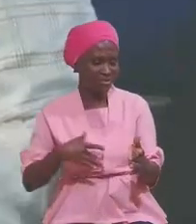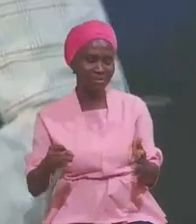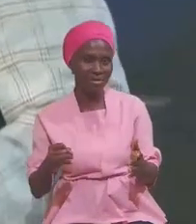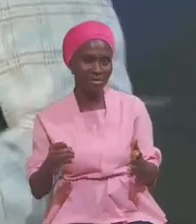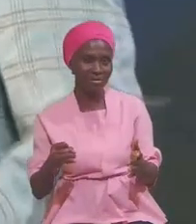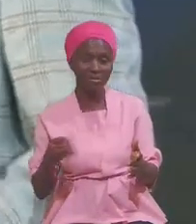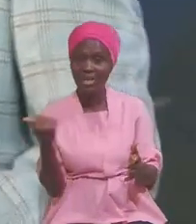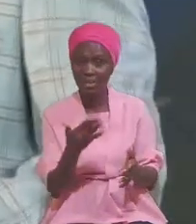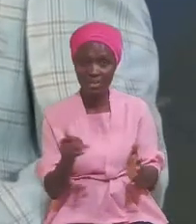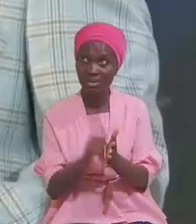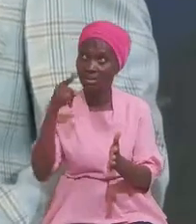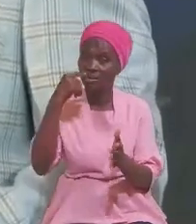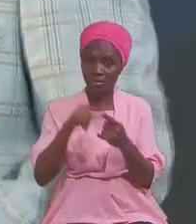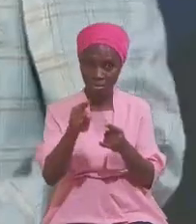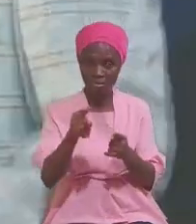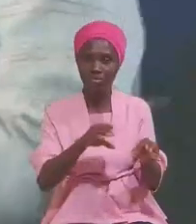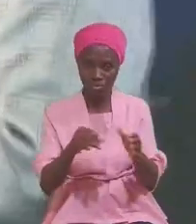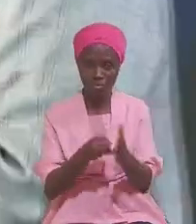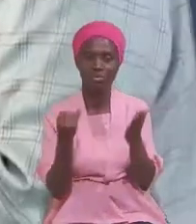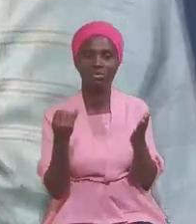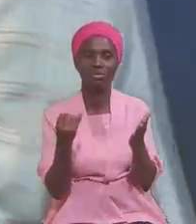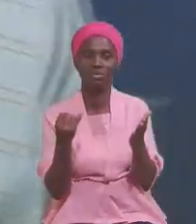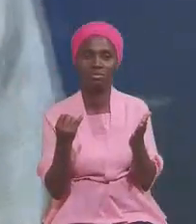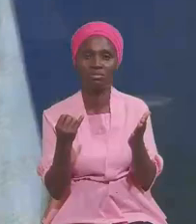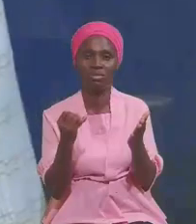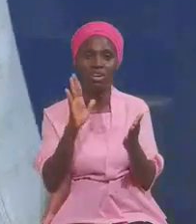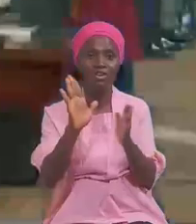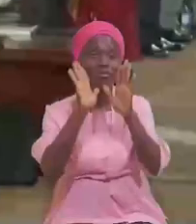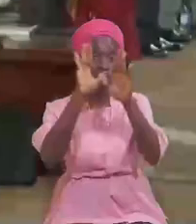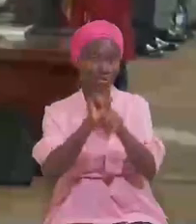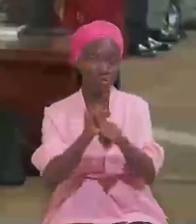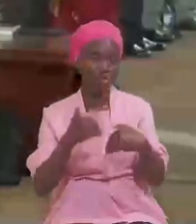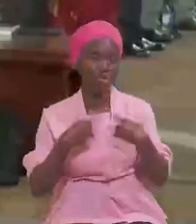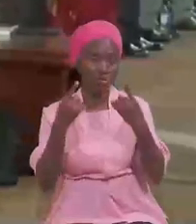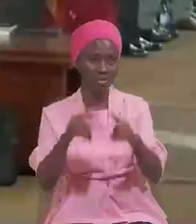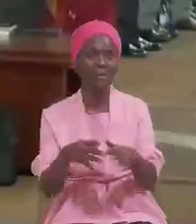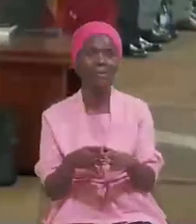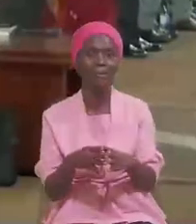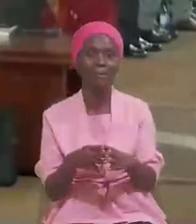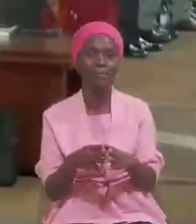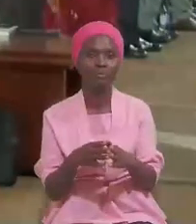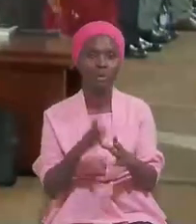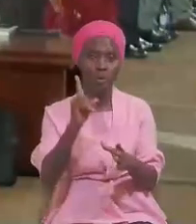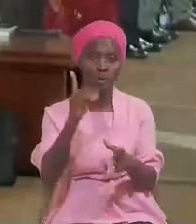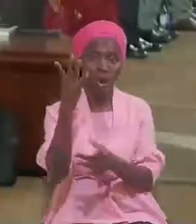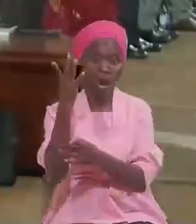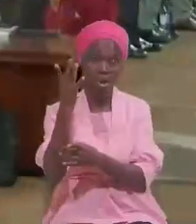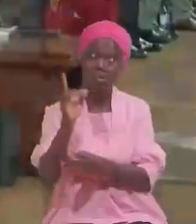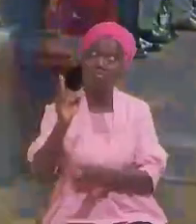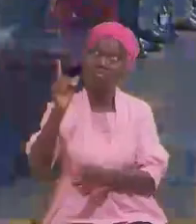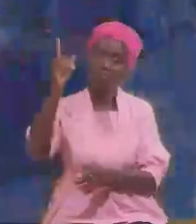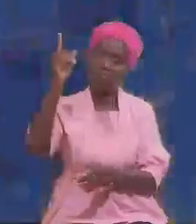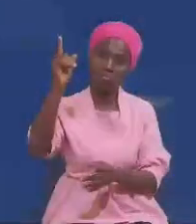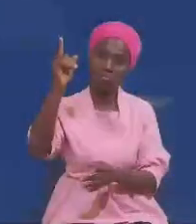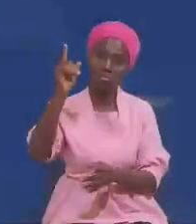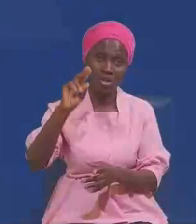sensation. Faites ce qu'il vous dira. Votre miracle est venu. Levez une main. Vous imposez